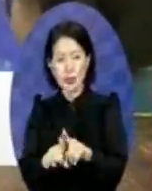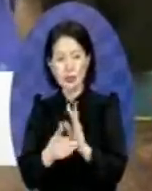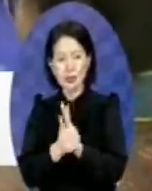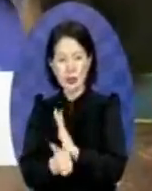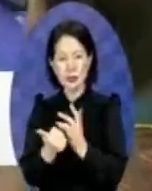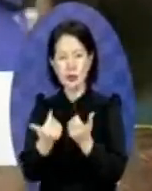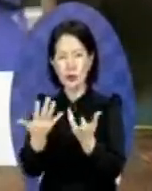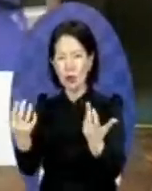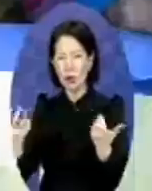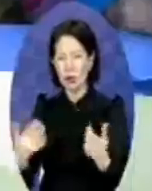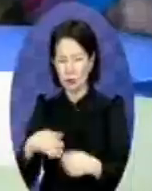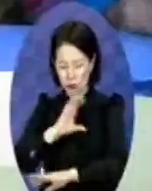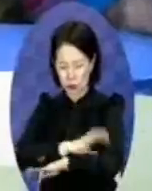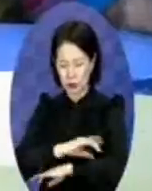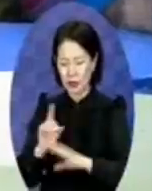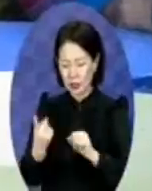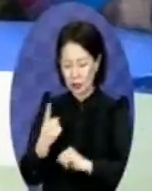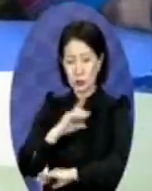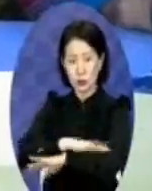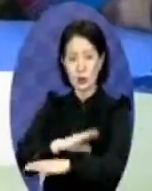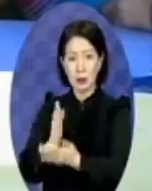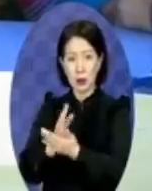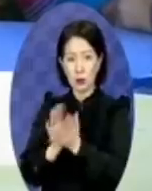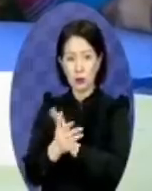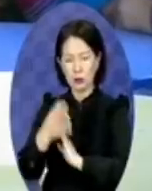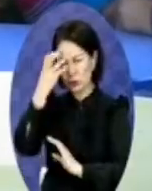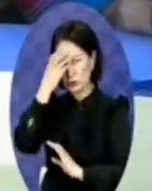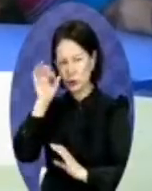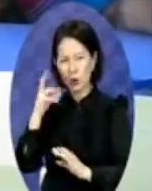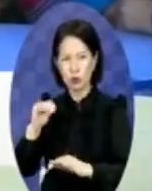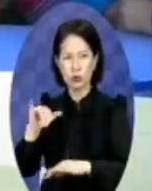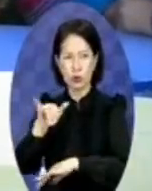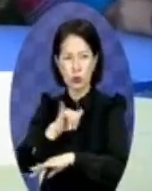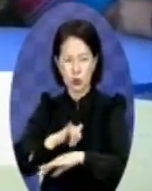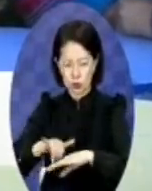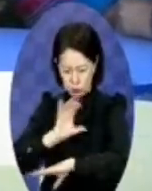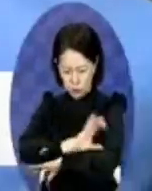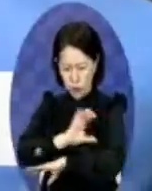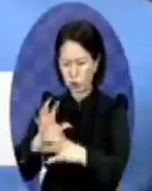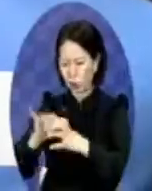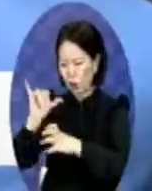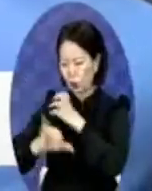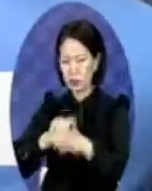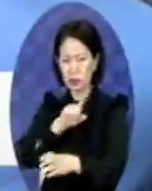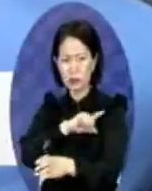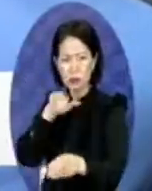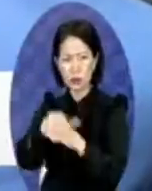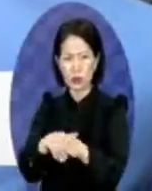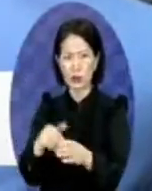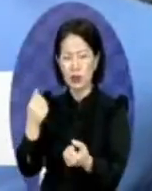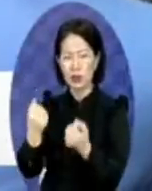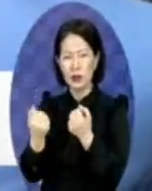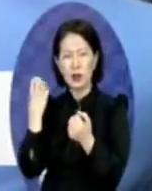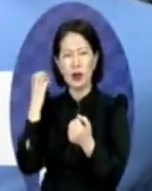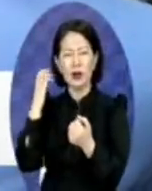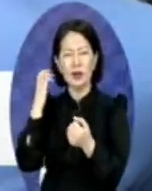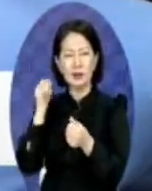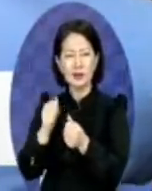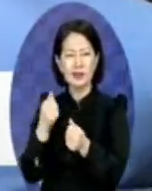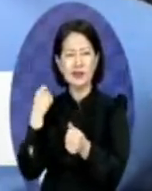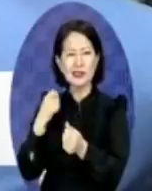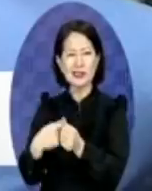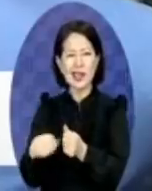олон сурагч 11-р сургууль байдаг ч төрийн өмчит сургуулийн хувьд олон улсын тэмцээнд сурагчдаа оролцуулахад замын зардал хүнд асуудал болдог